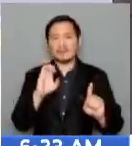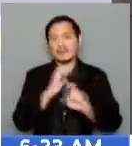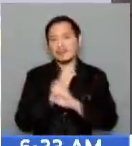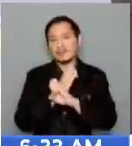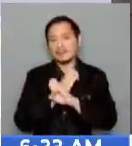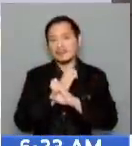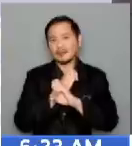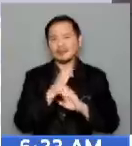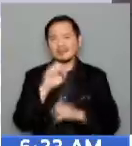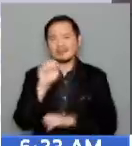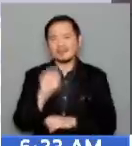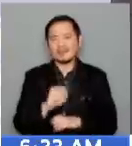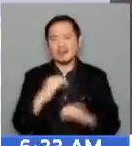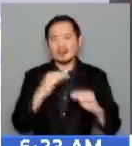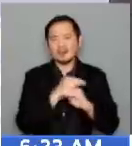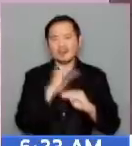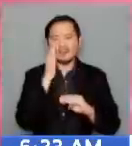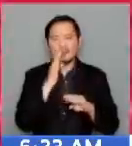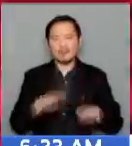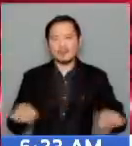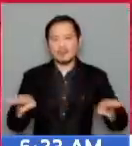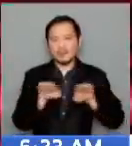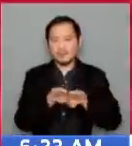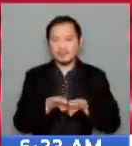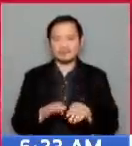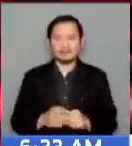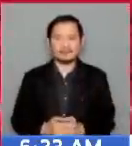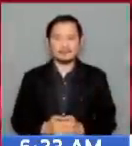kumpunihin. Nagbabalik si James Agustin.